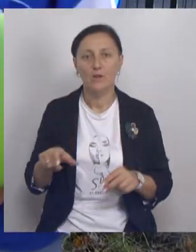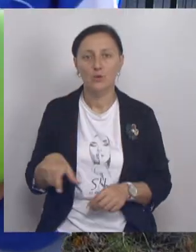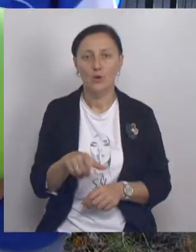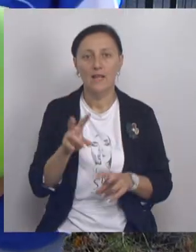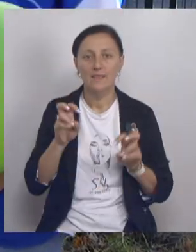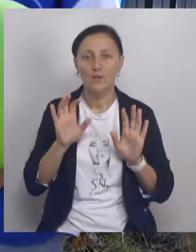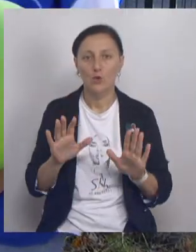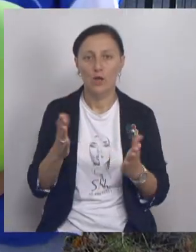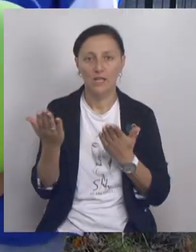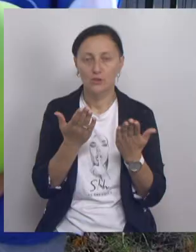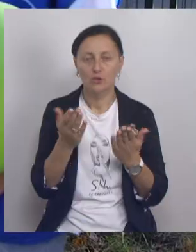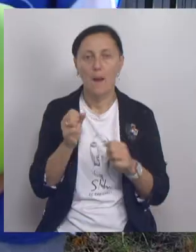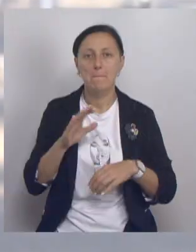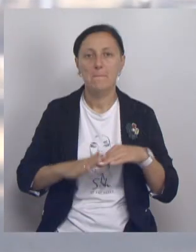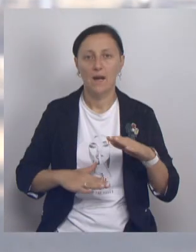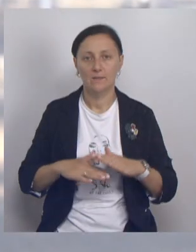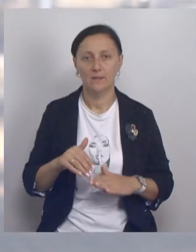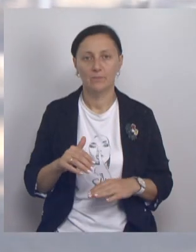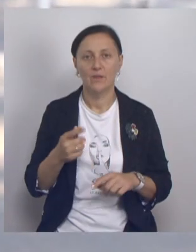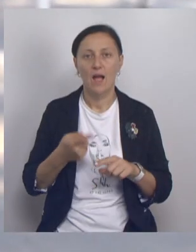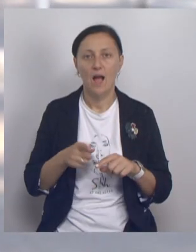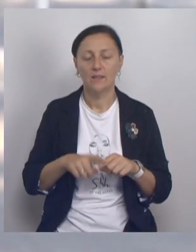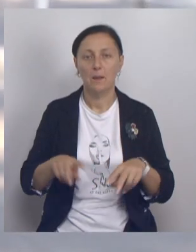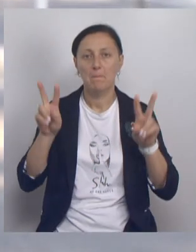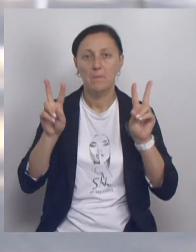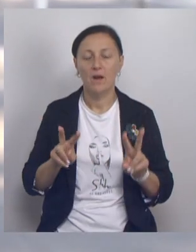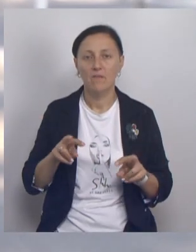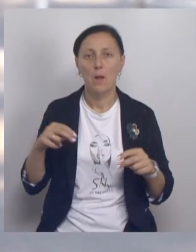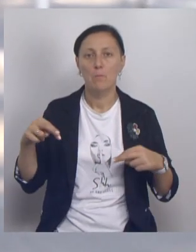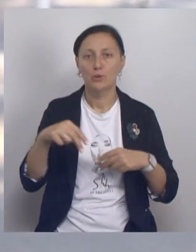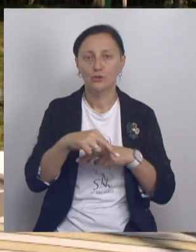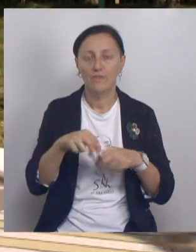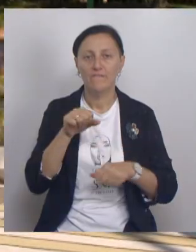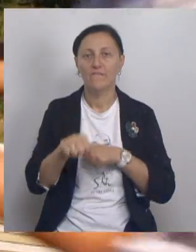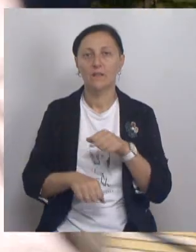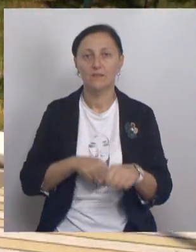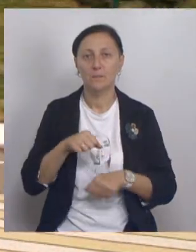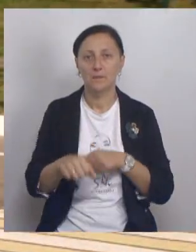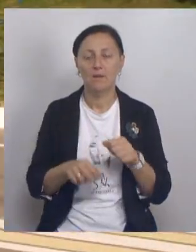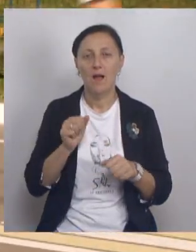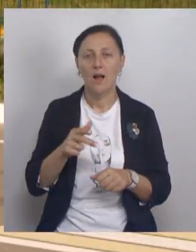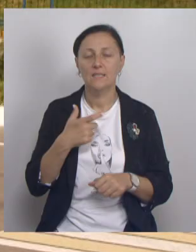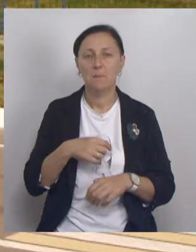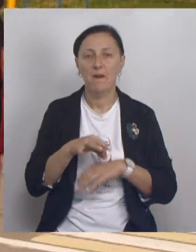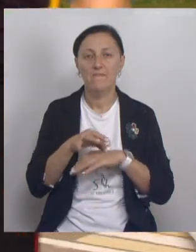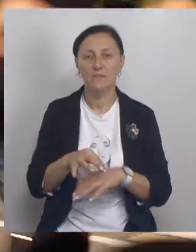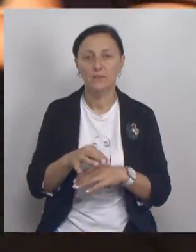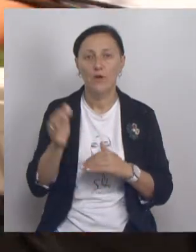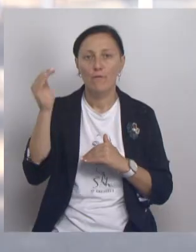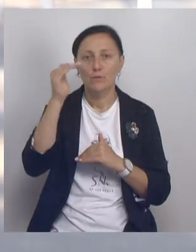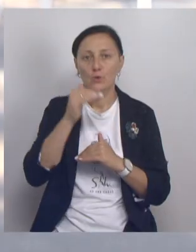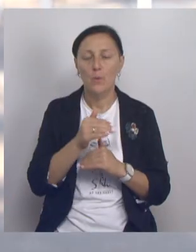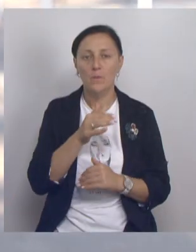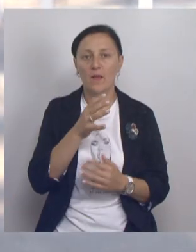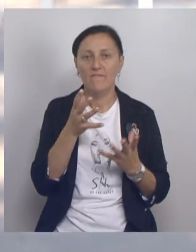только в теории, но и на практике. Это правила пешеходов, правила велосипедистов, как вести себя в темное время